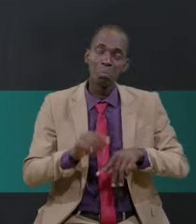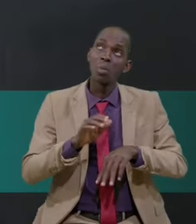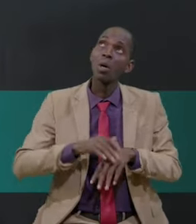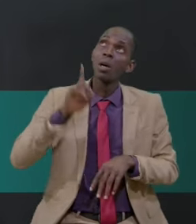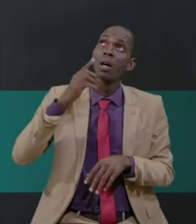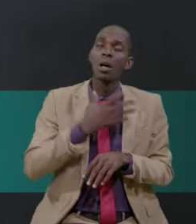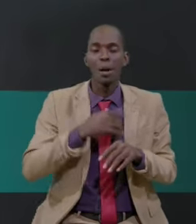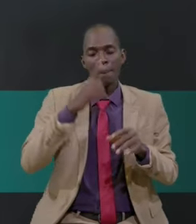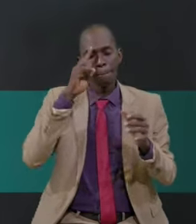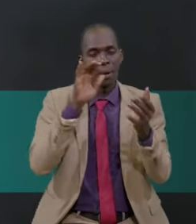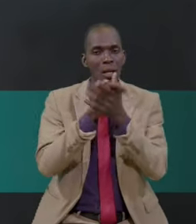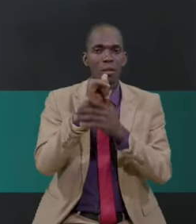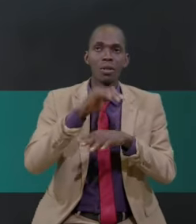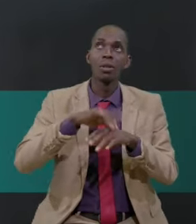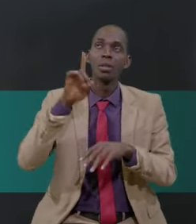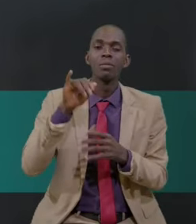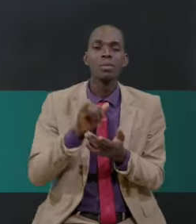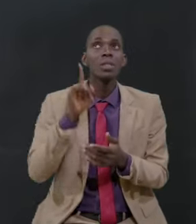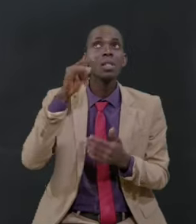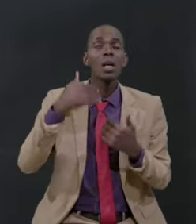et qui croyaient en lui. Il m'a oint.